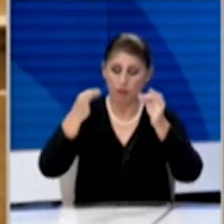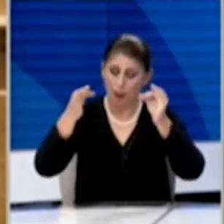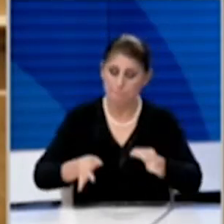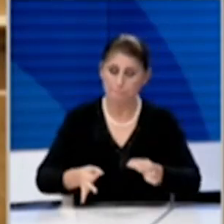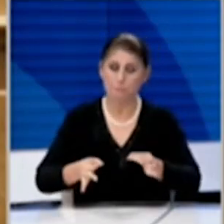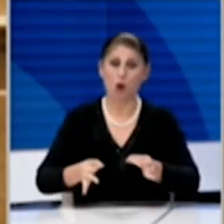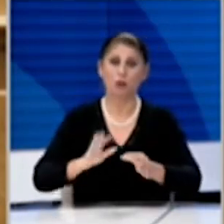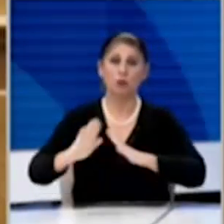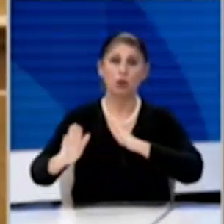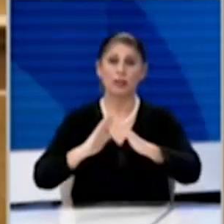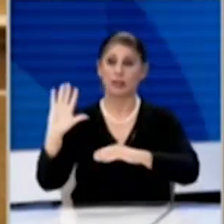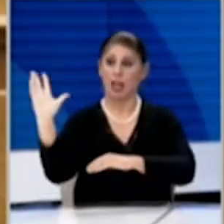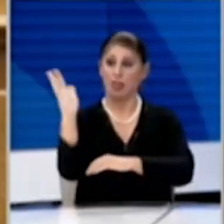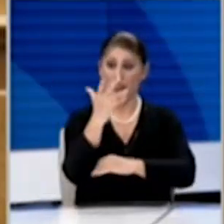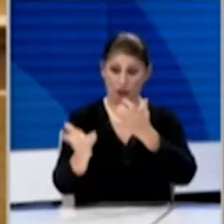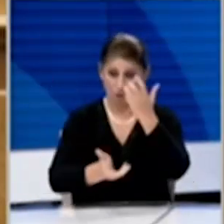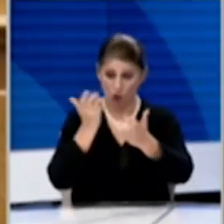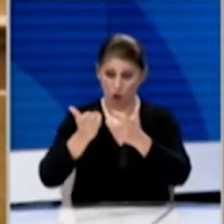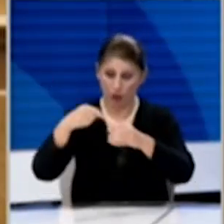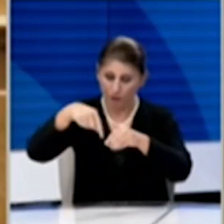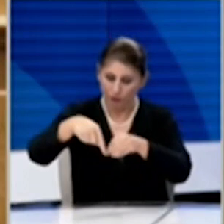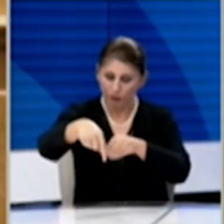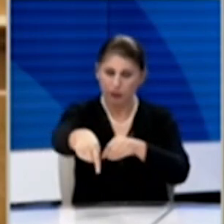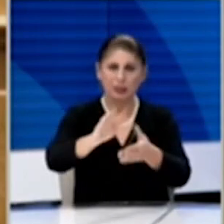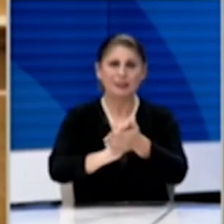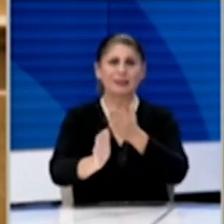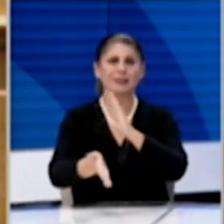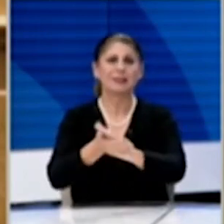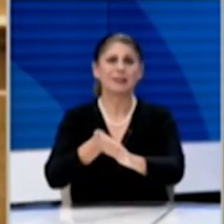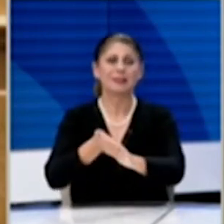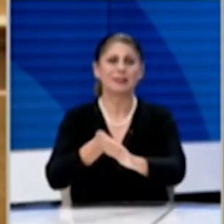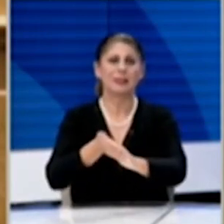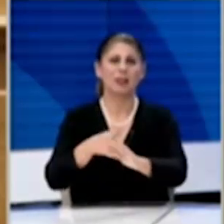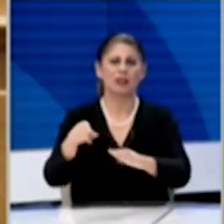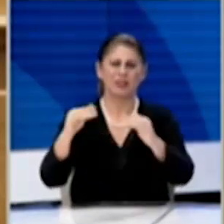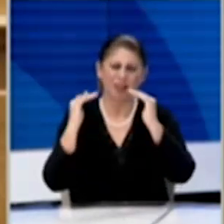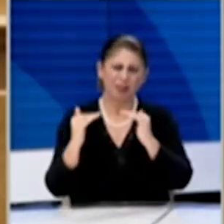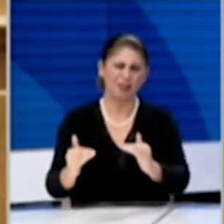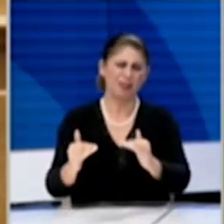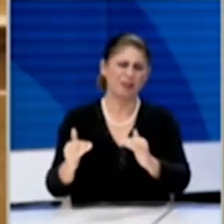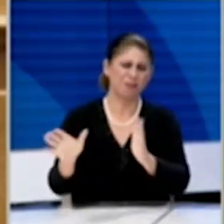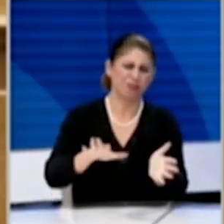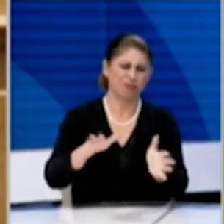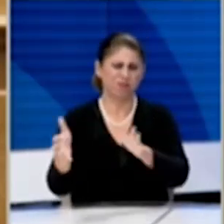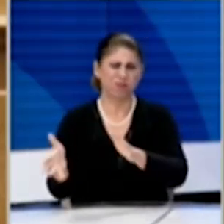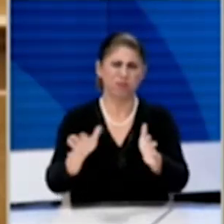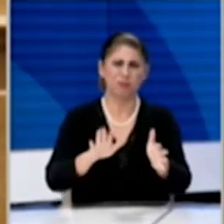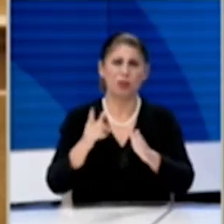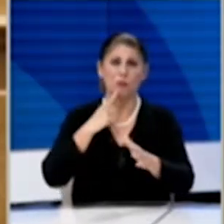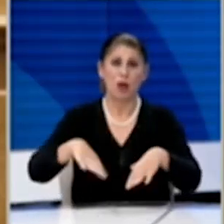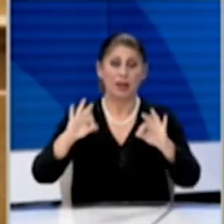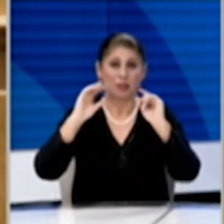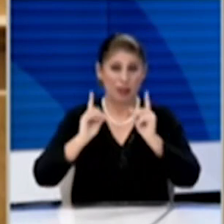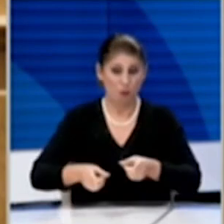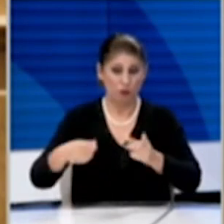των αναδασωτέων εκτάσεων και να δώσετε ένα τέλος στην ονειδιστική κατάσταση που ξεκίνησε με την απόφαση